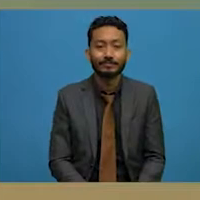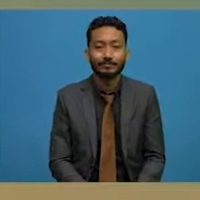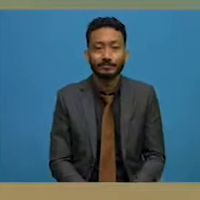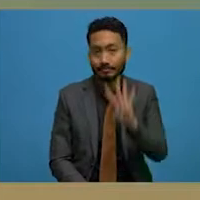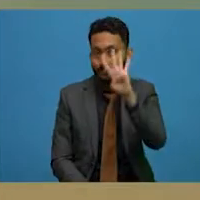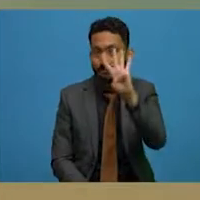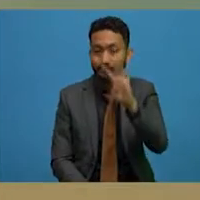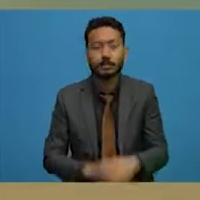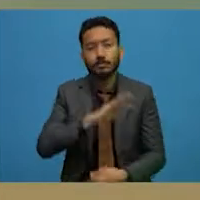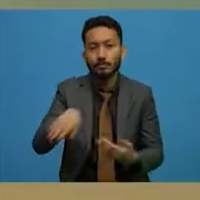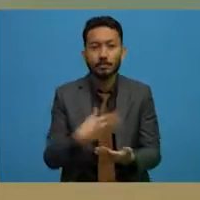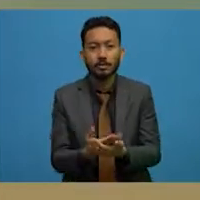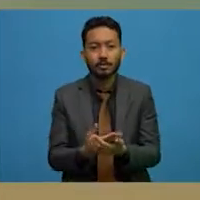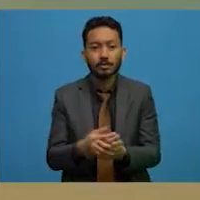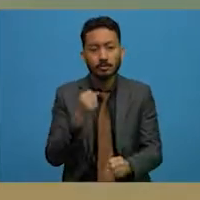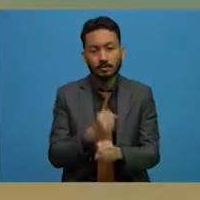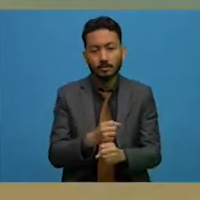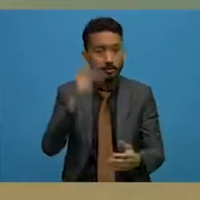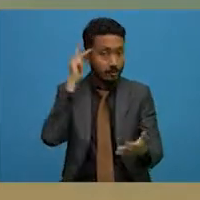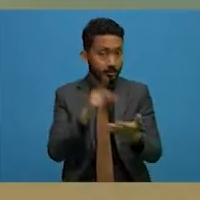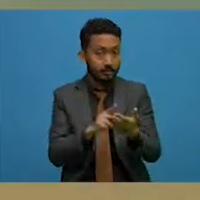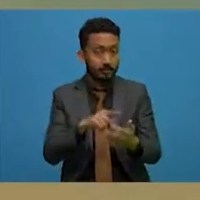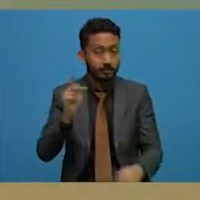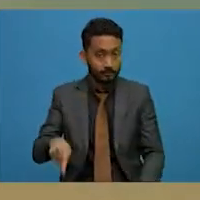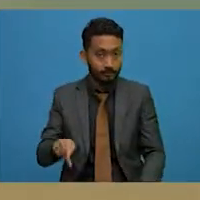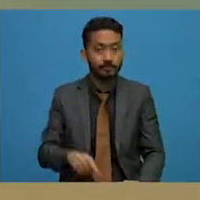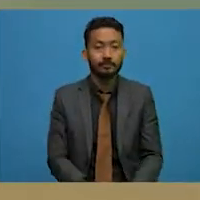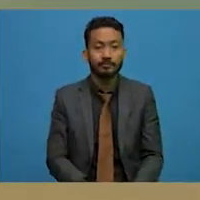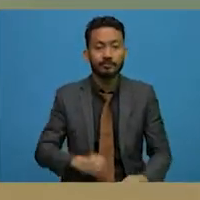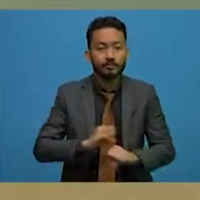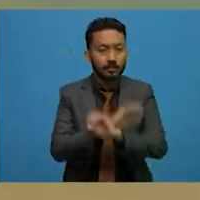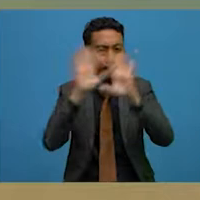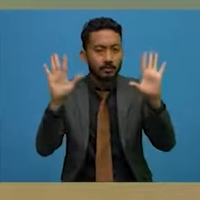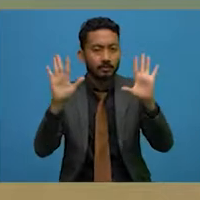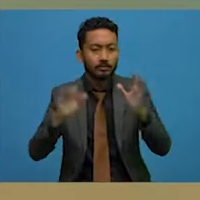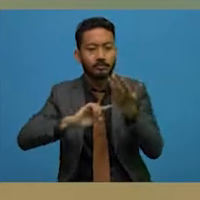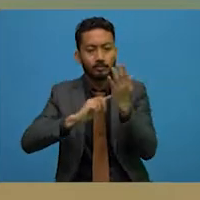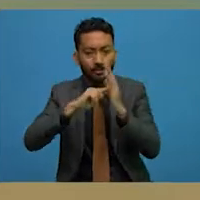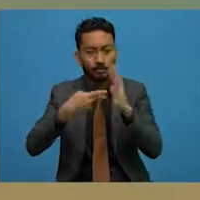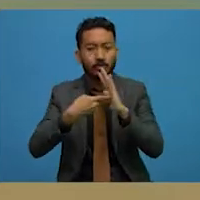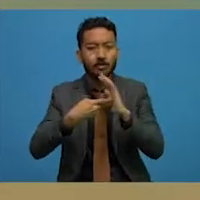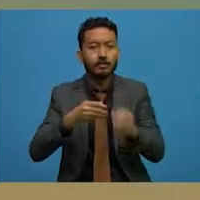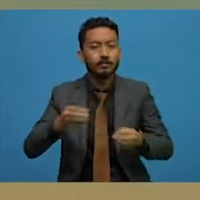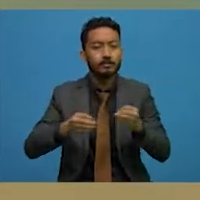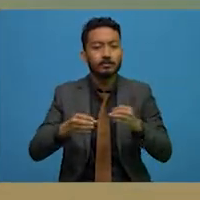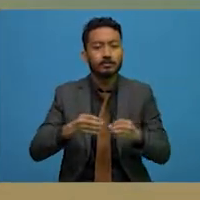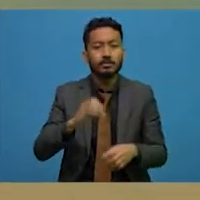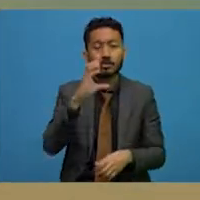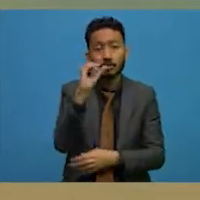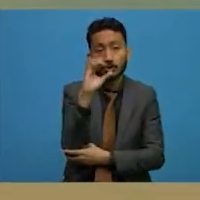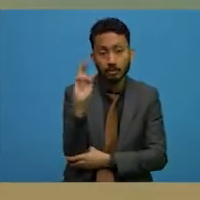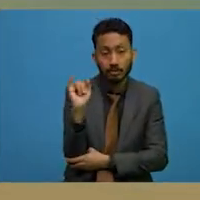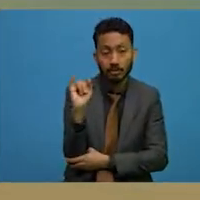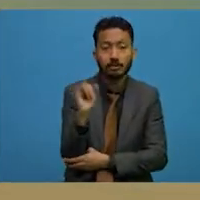Dalam bahagian ini, pelajar seharusnya dapat mengenal pasti, menjelaskan maksud dan juga